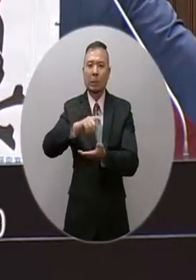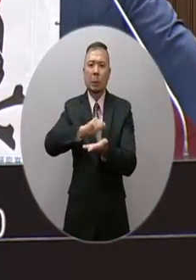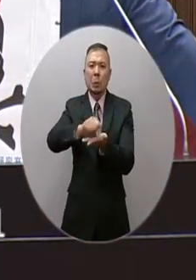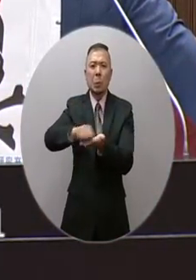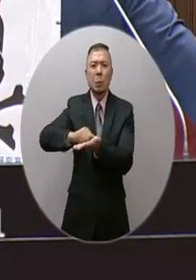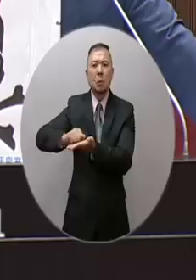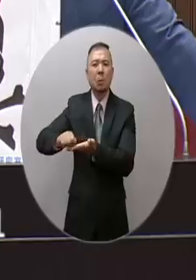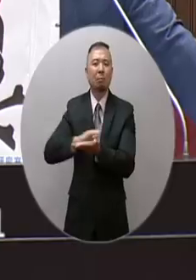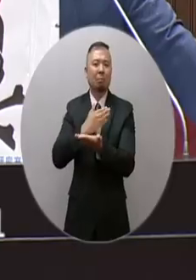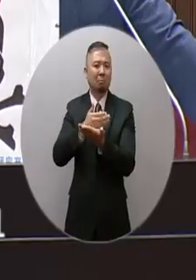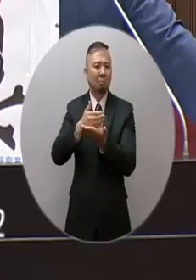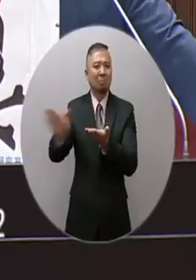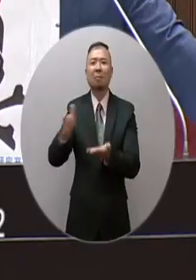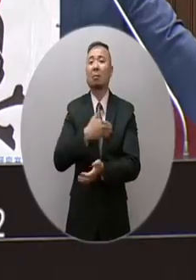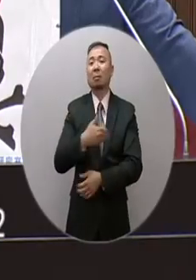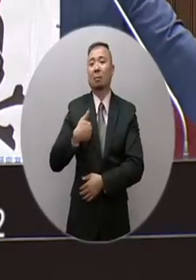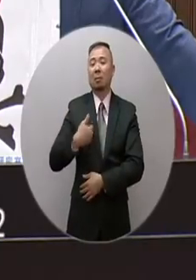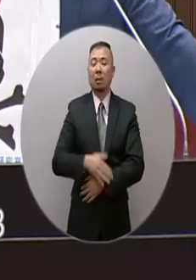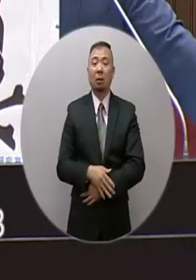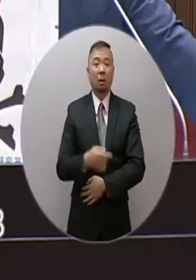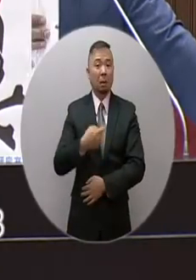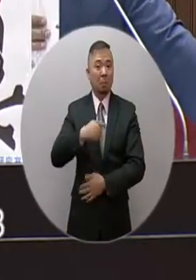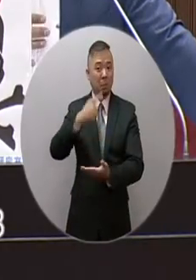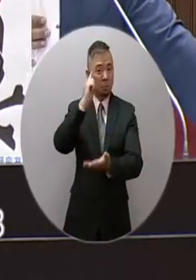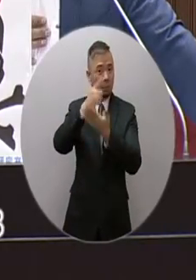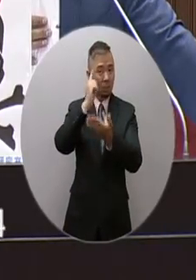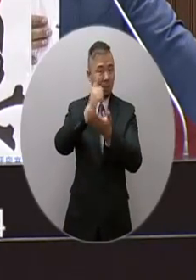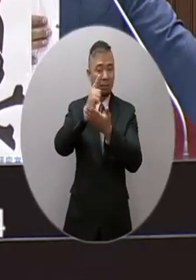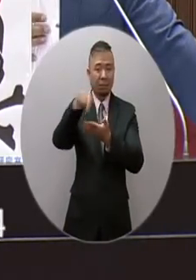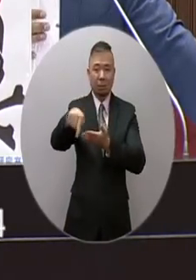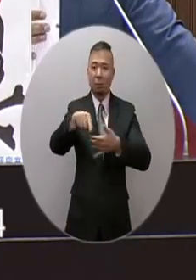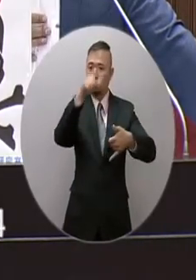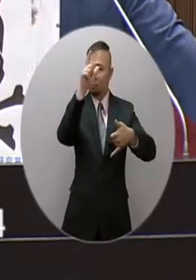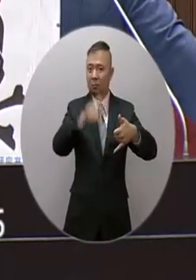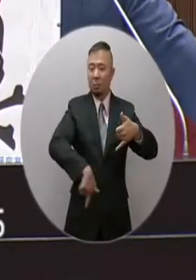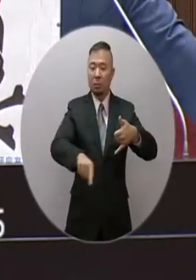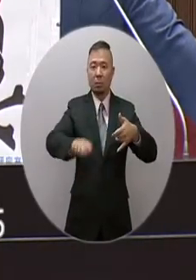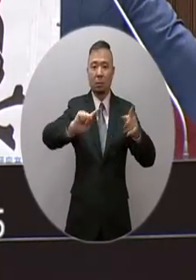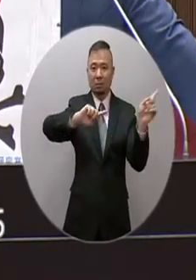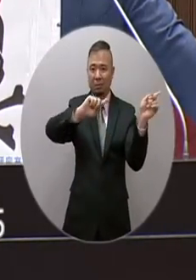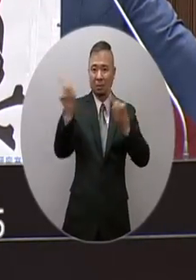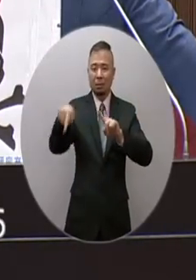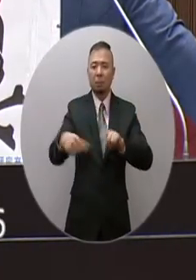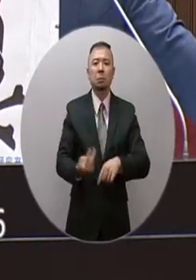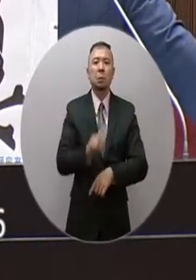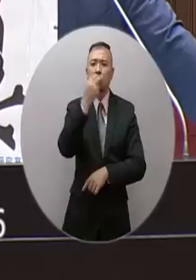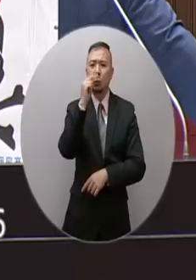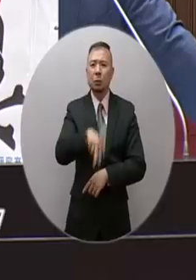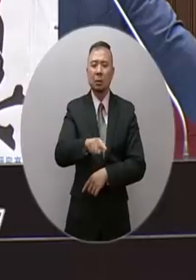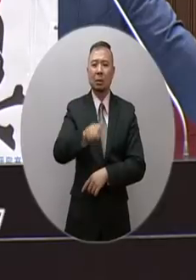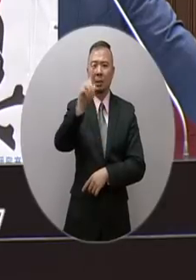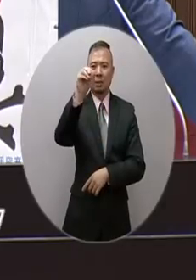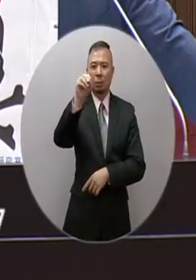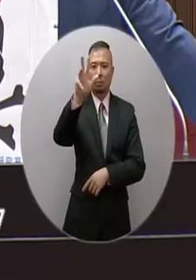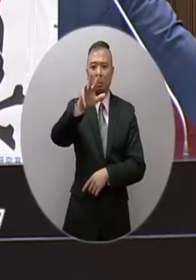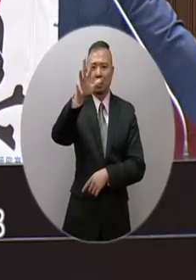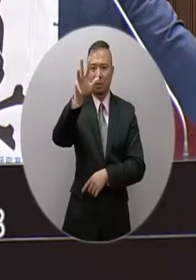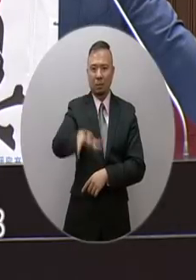但是我们每天一个人大概呼吸量，一天要呼吸18000公升以